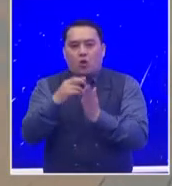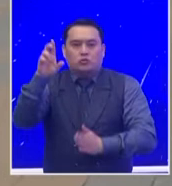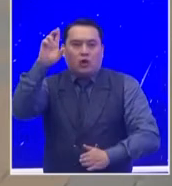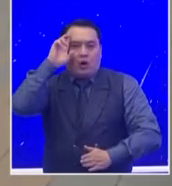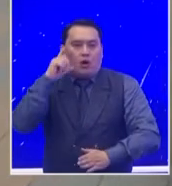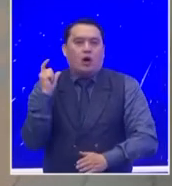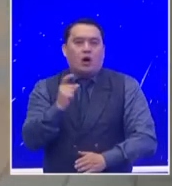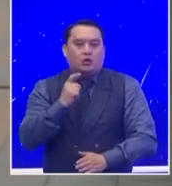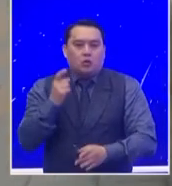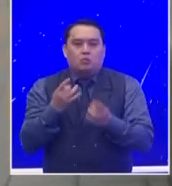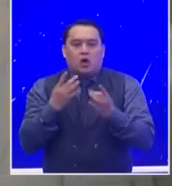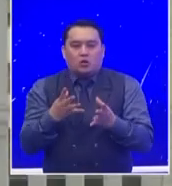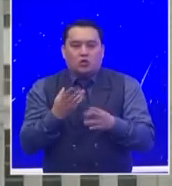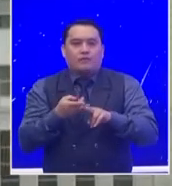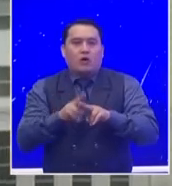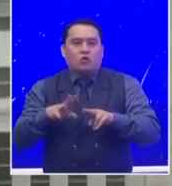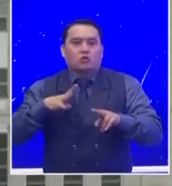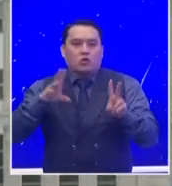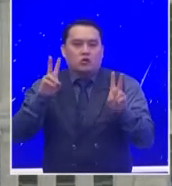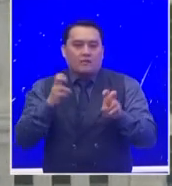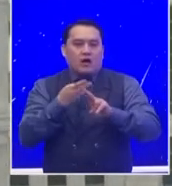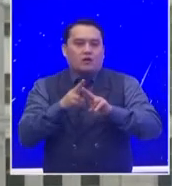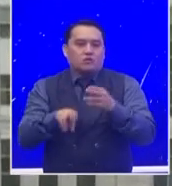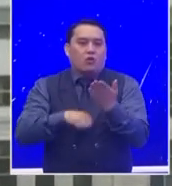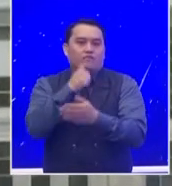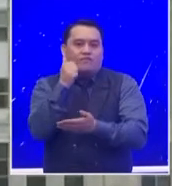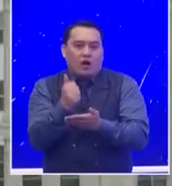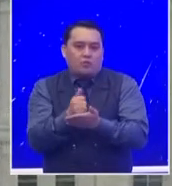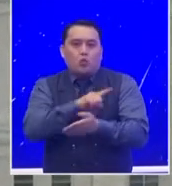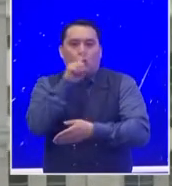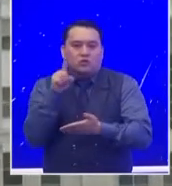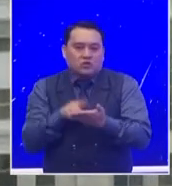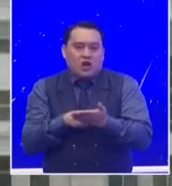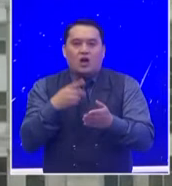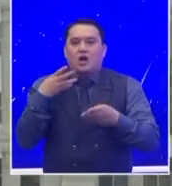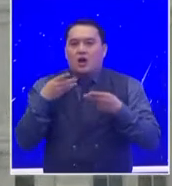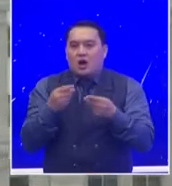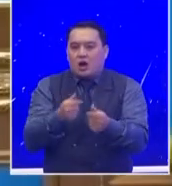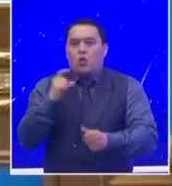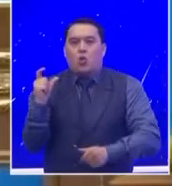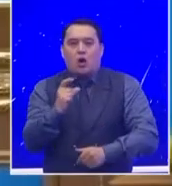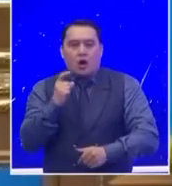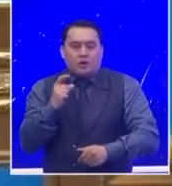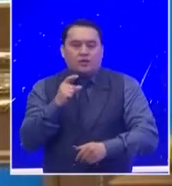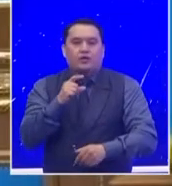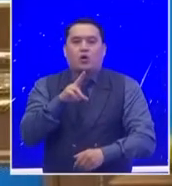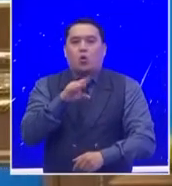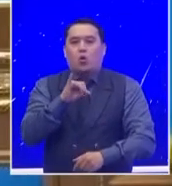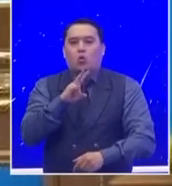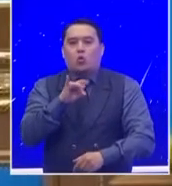госпрограмме «Экономика простых вещей». Глава государства остановился на вопросах экономики и влияния на нее пандемии